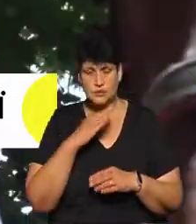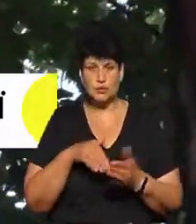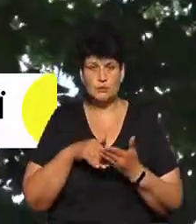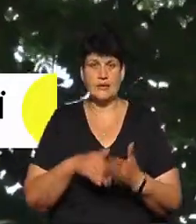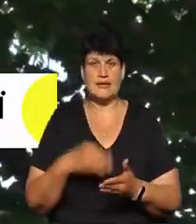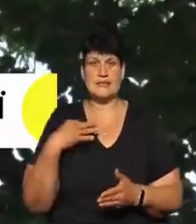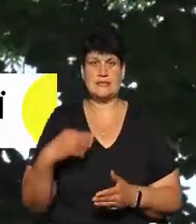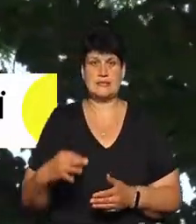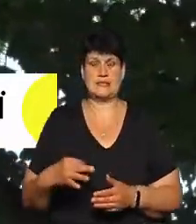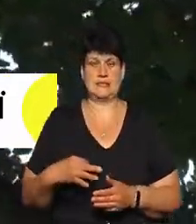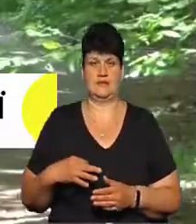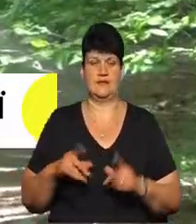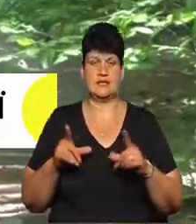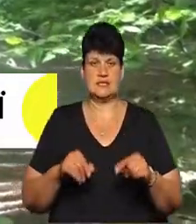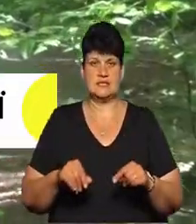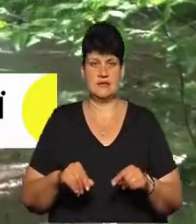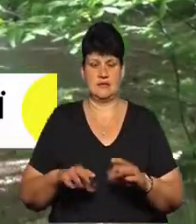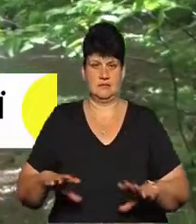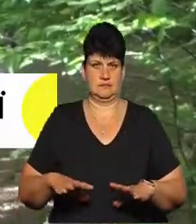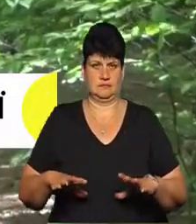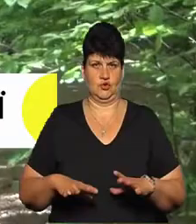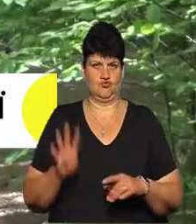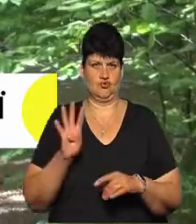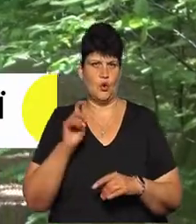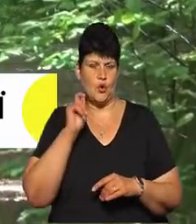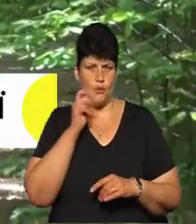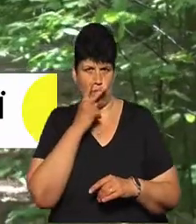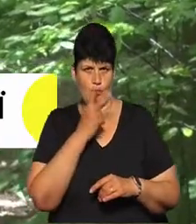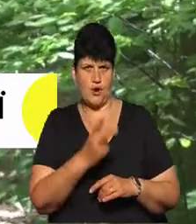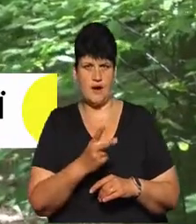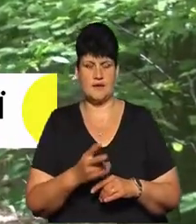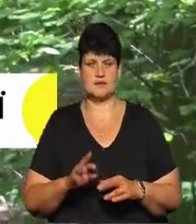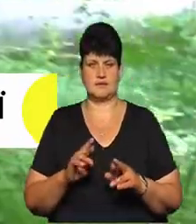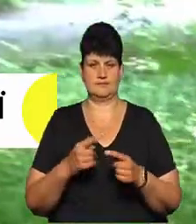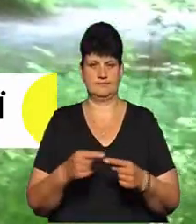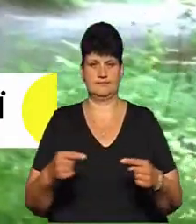Хлопець їздить верхи з 4 років, показує учням бойові трюки на конях.